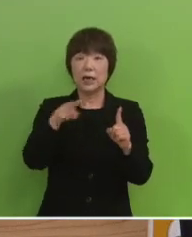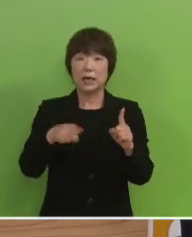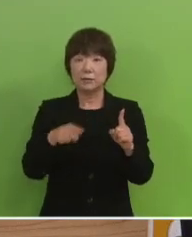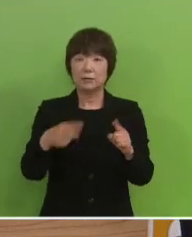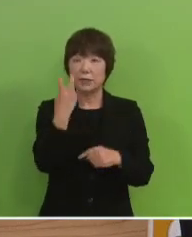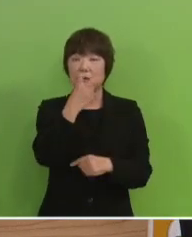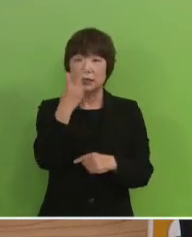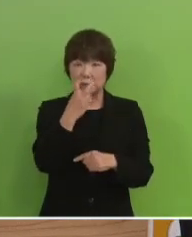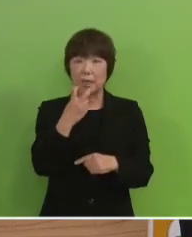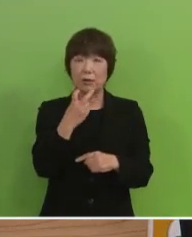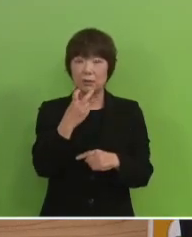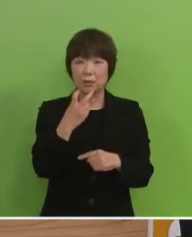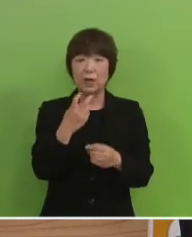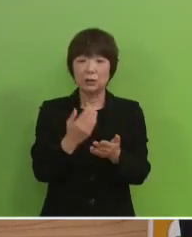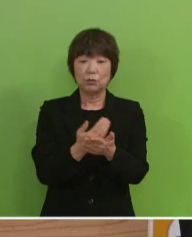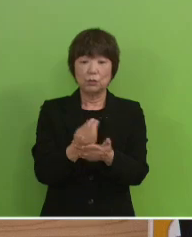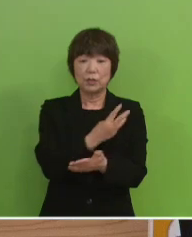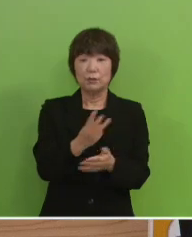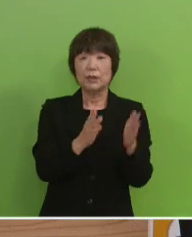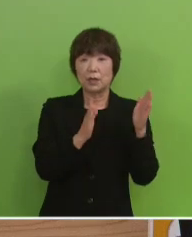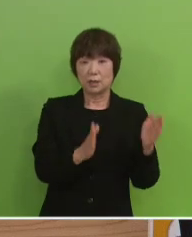日間ございますが